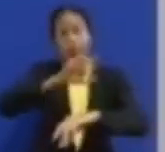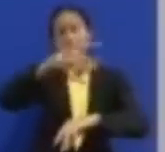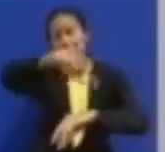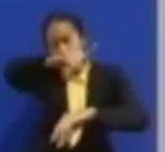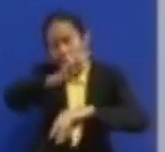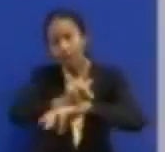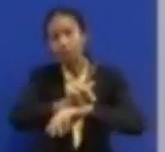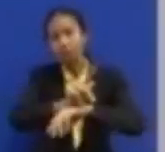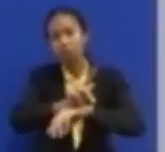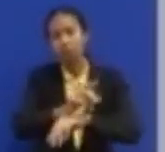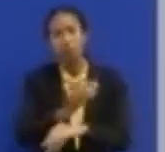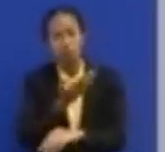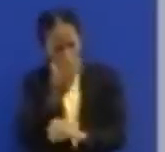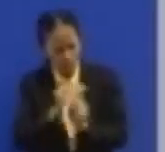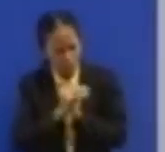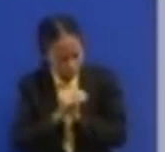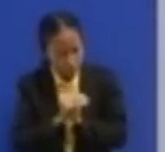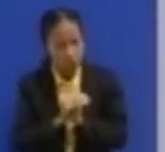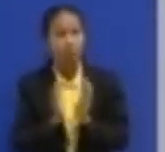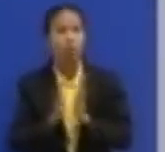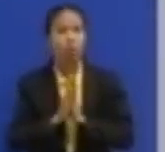รดเถอะครับขอบคุณครับ